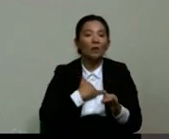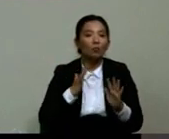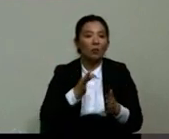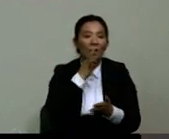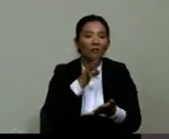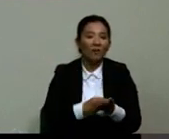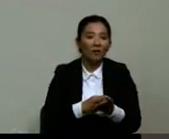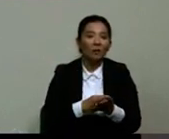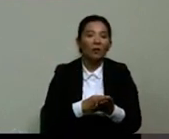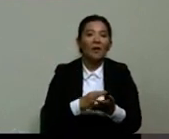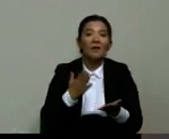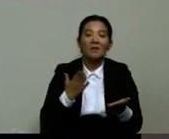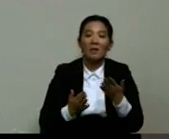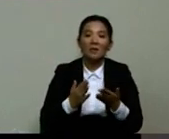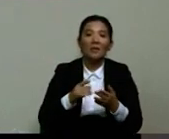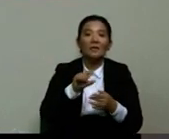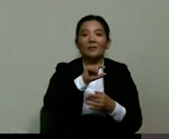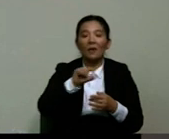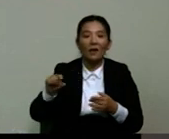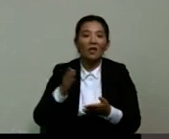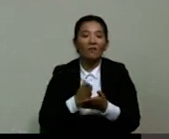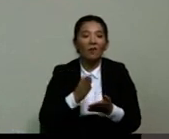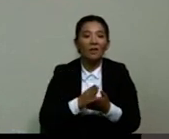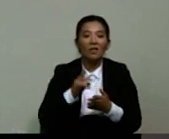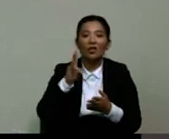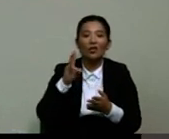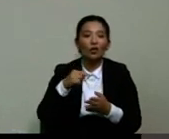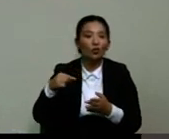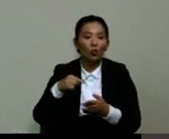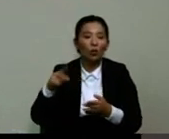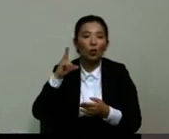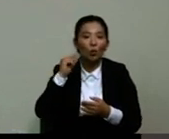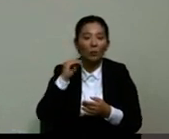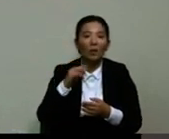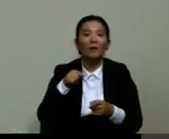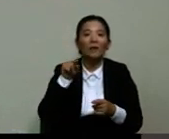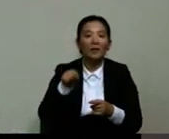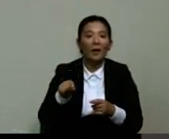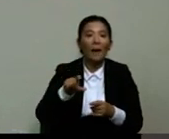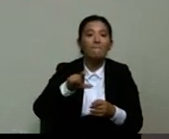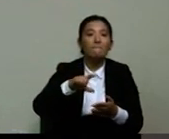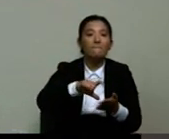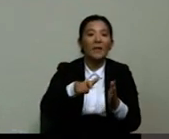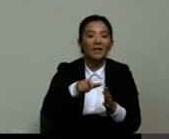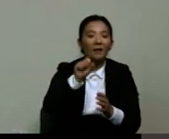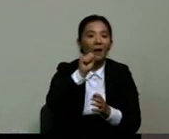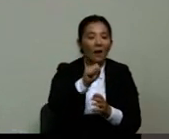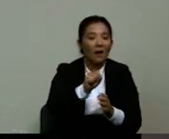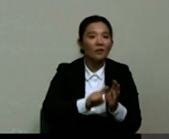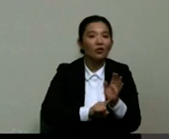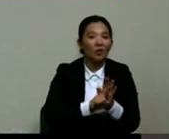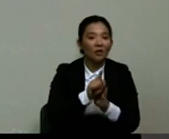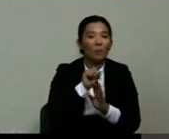ответ? Посмотрите, если строка является строкой нечетным номером, тогда плитка А, сначала